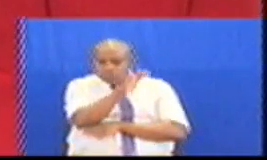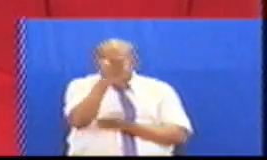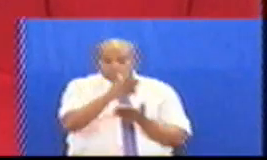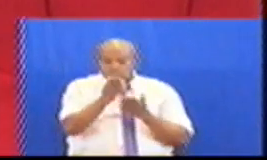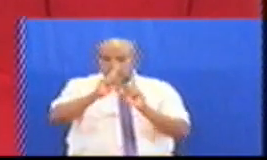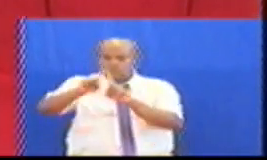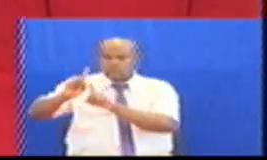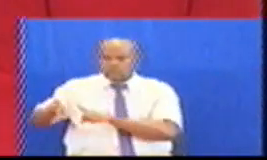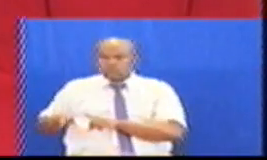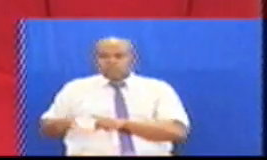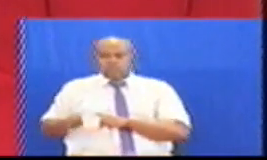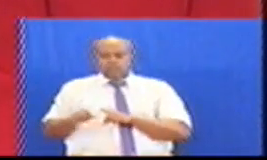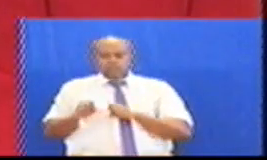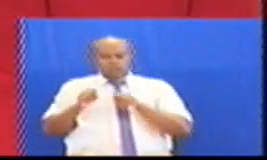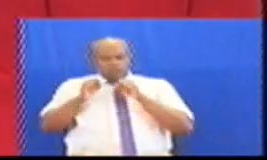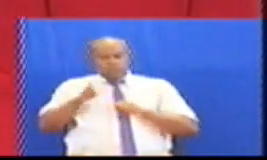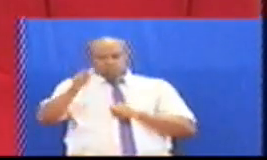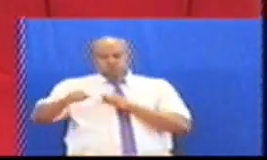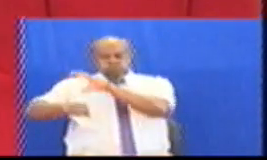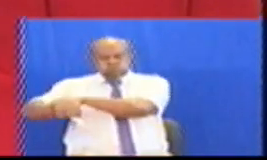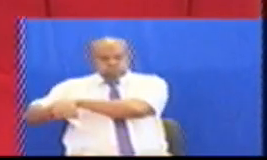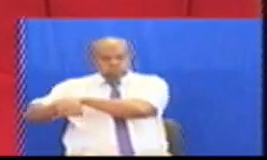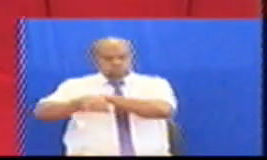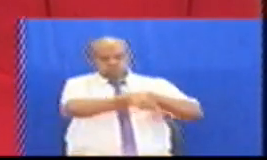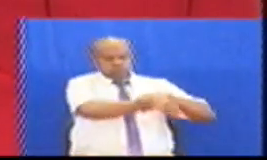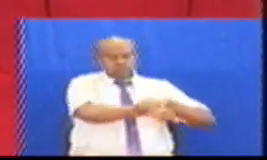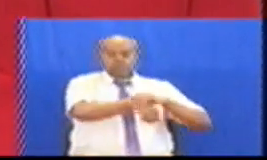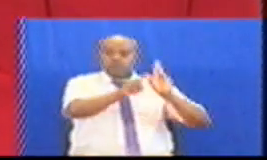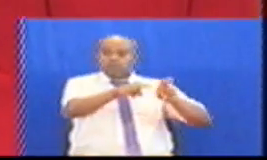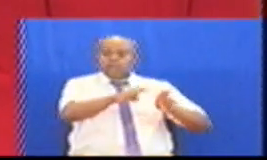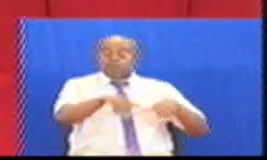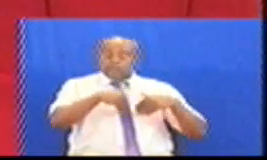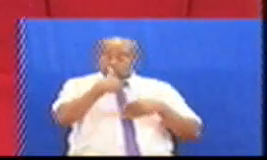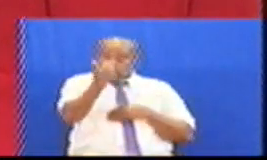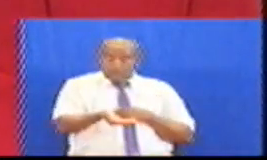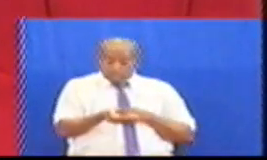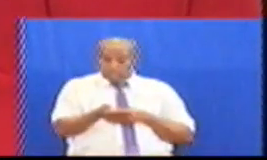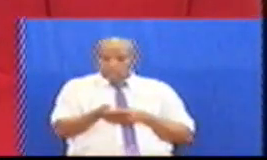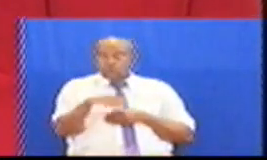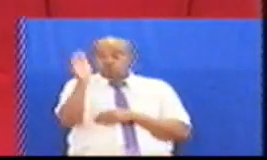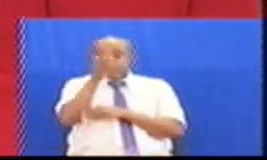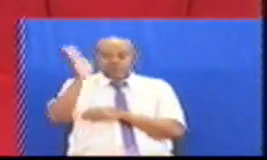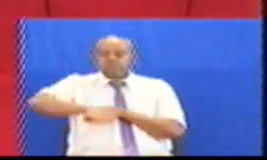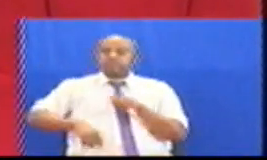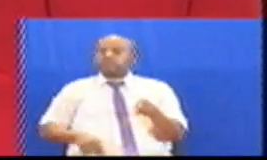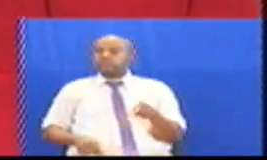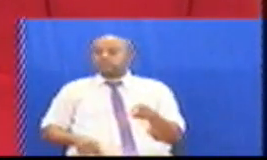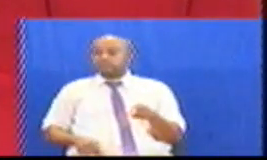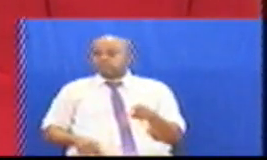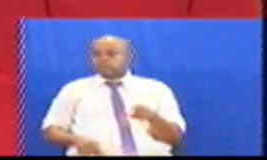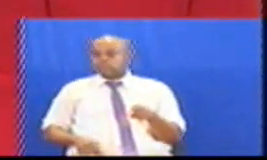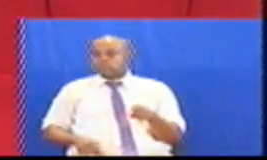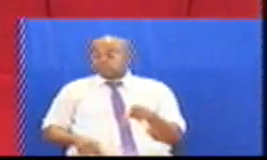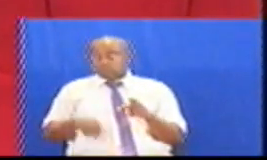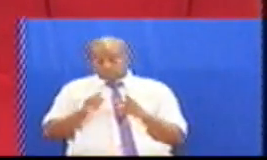wahakikishe wanampeleka mtu mahakamani baada kuwa upelelezi umetimia. Na